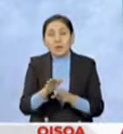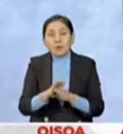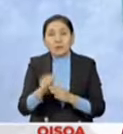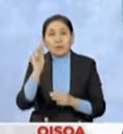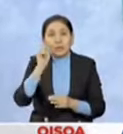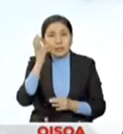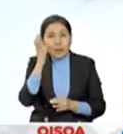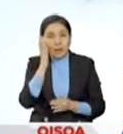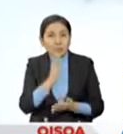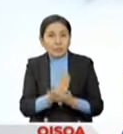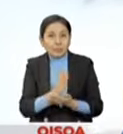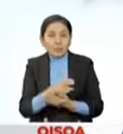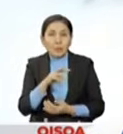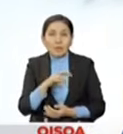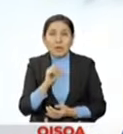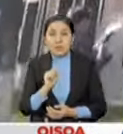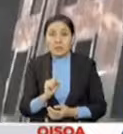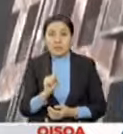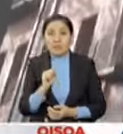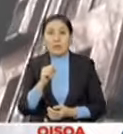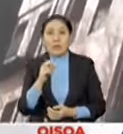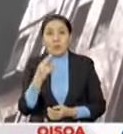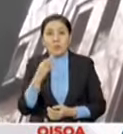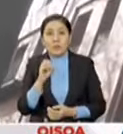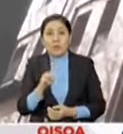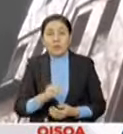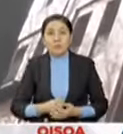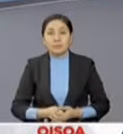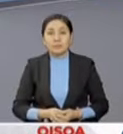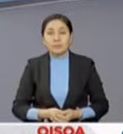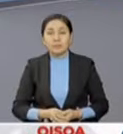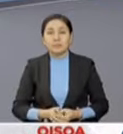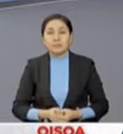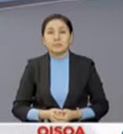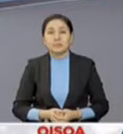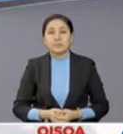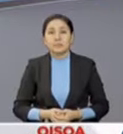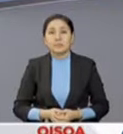ta'lim tuzilmalari mavjud. Masuda Somiddinova, Ravshan Komilov, poytaxt.